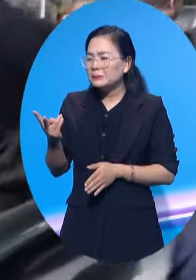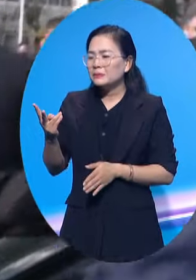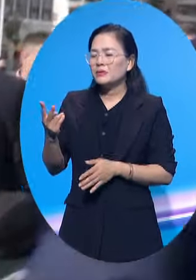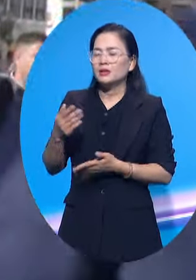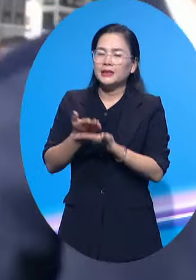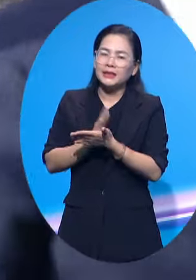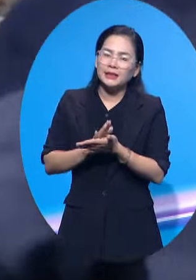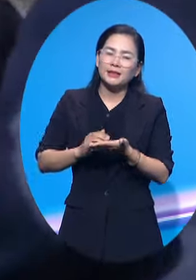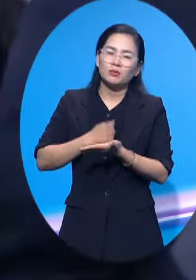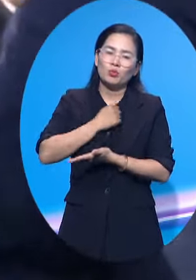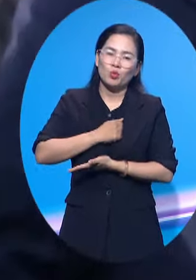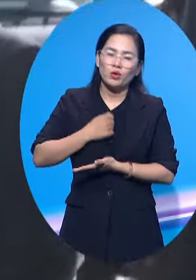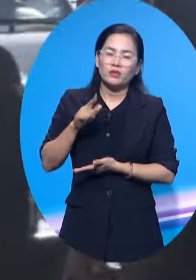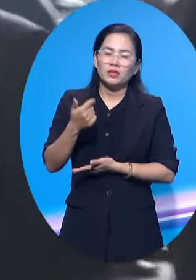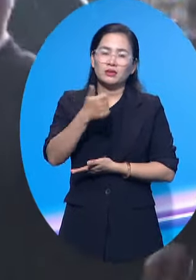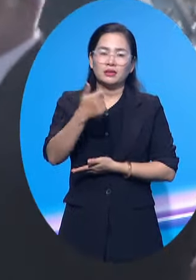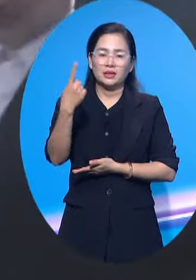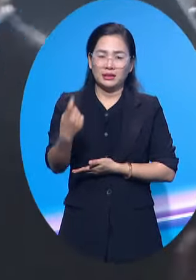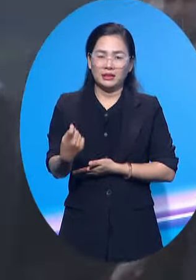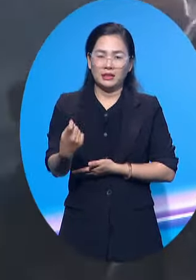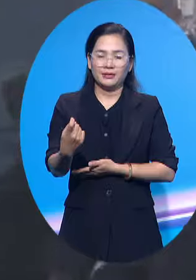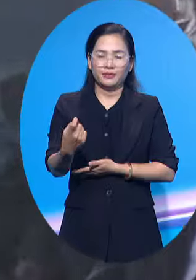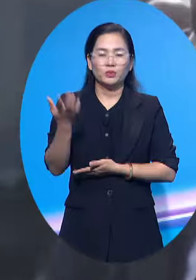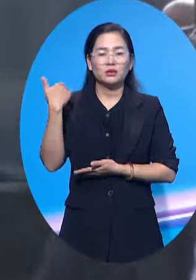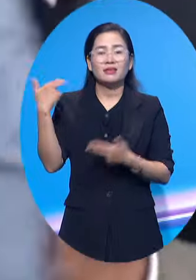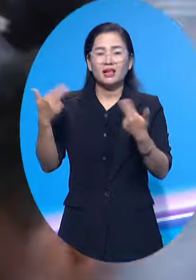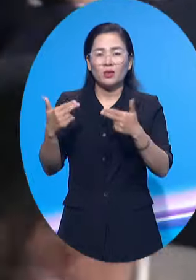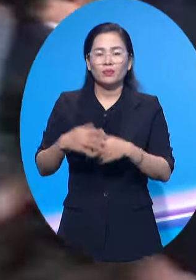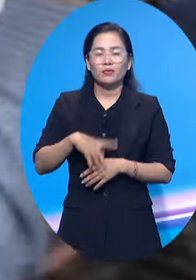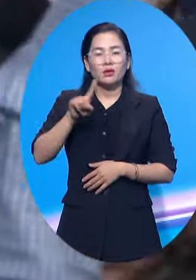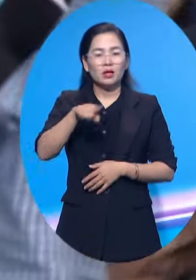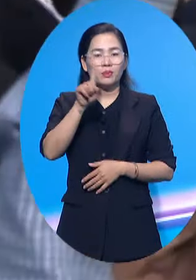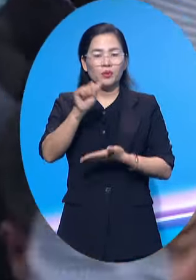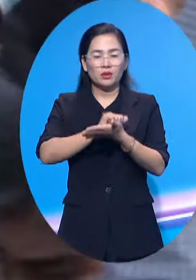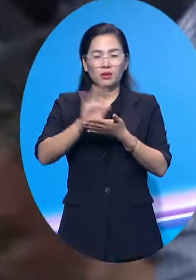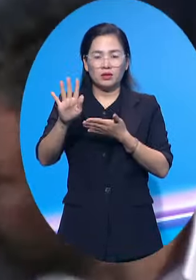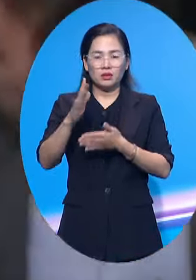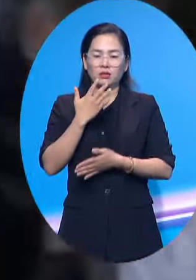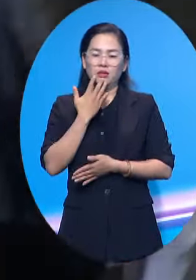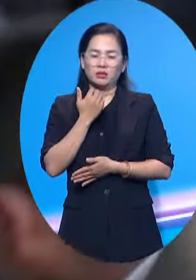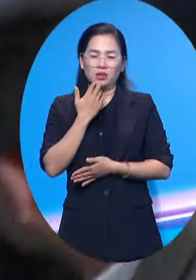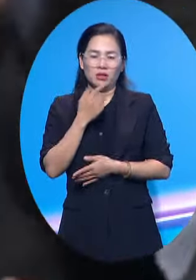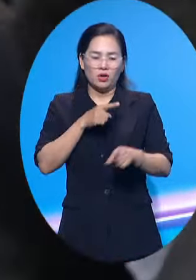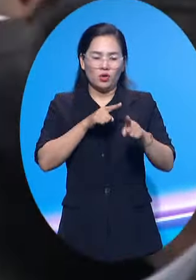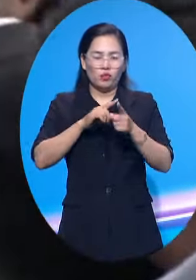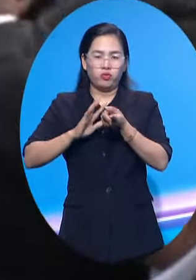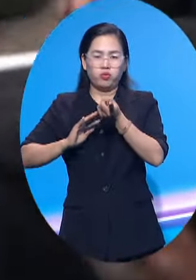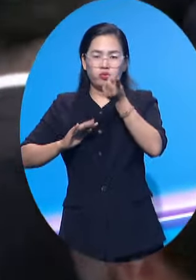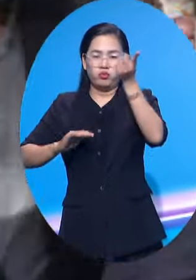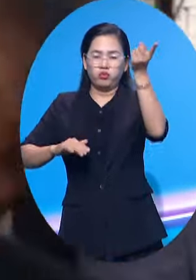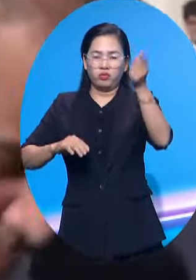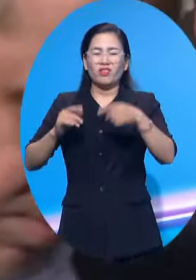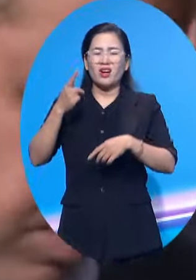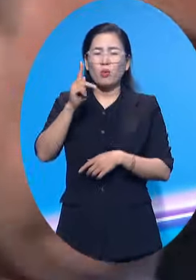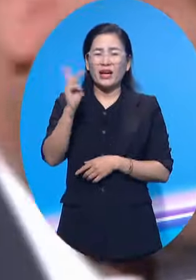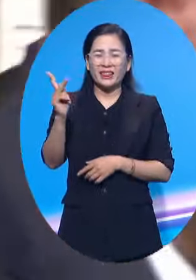lời chia buồn đến các nạn nhân thiệt mạng trong vụ tấn công. Ngày 1 tháng 4 qua, Israel đã không kích vào tòa lãnh sự Iran cũ ở